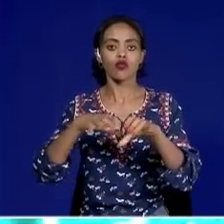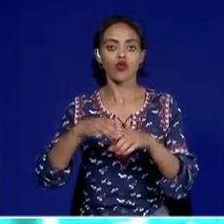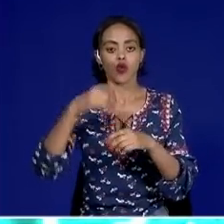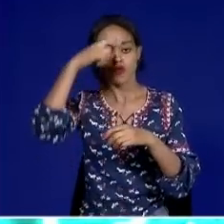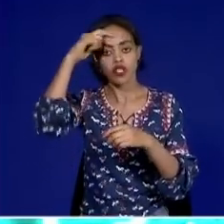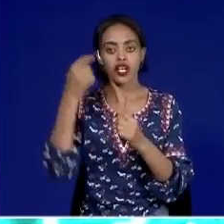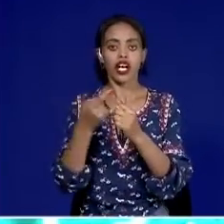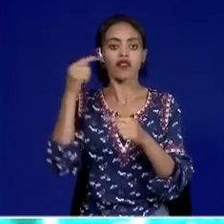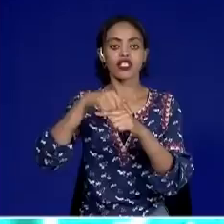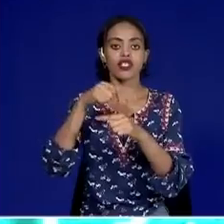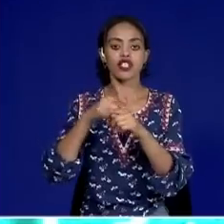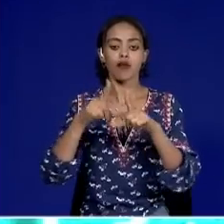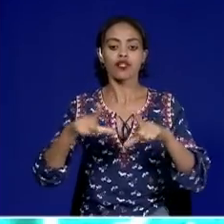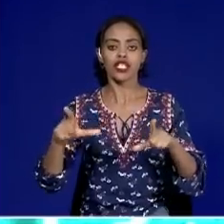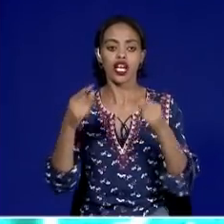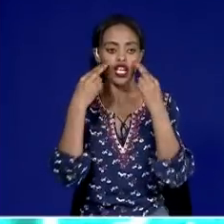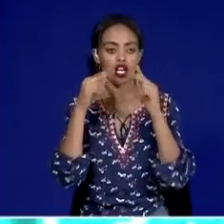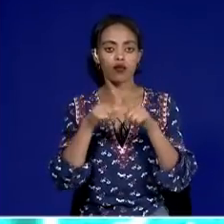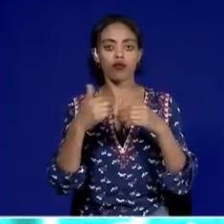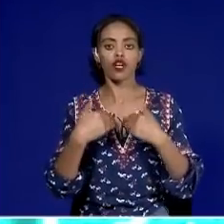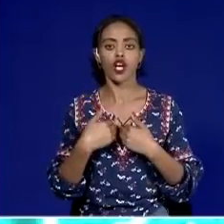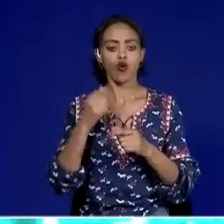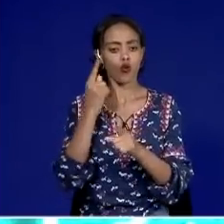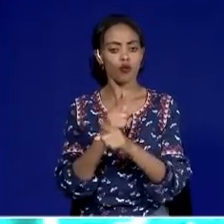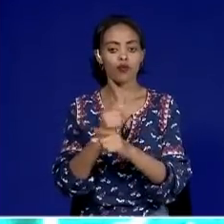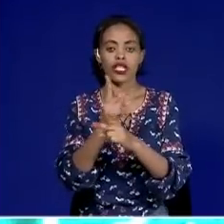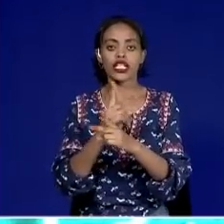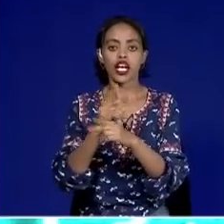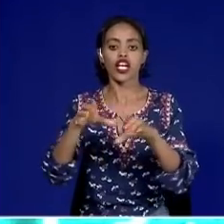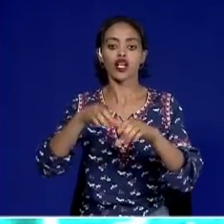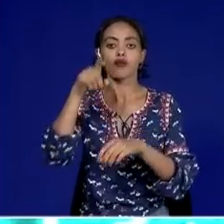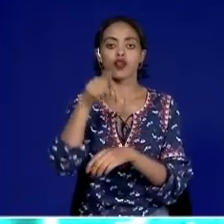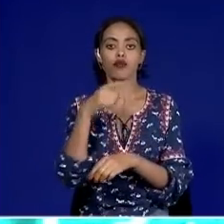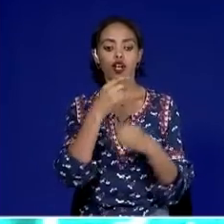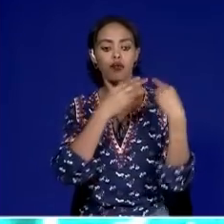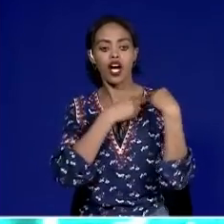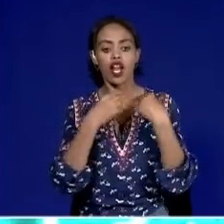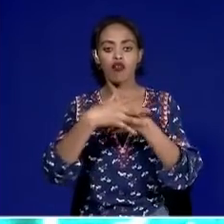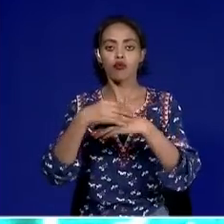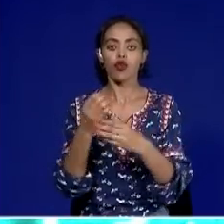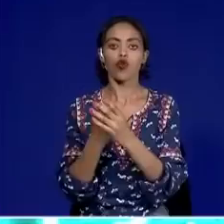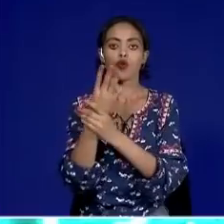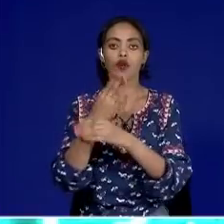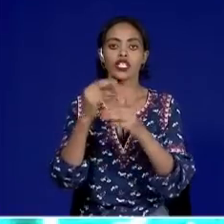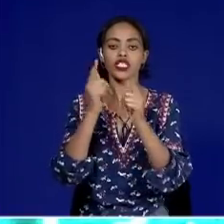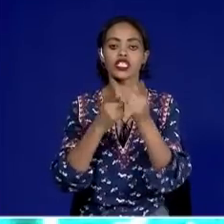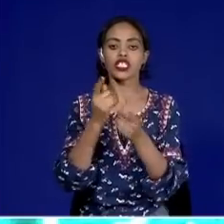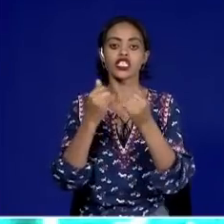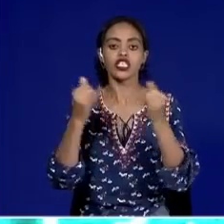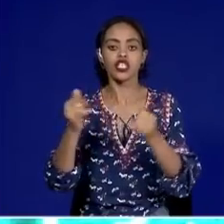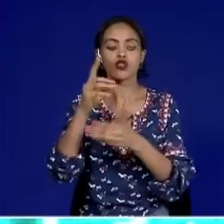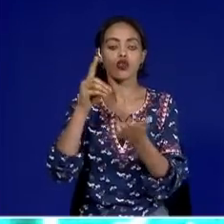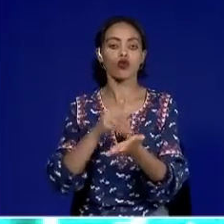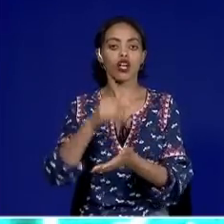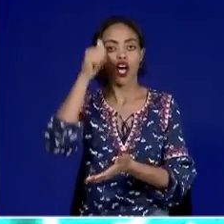ምፃዕሪ ካብ ግዘ ናብ ግዘ ምዝሓል ይረአ ብምህላው ግቡእ ጥንቃቐ ክገብር ይግባእ ኢሎም ሓላፊ ቢሮ ልምዓት ከተማን ንግድን ኢንዳስትሪን ትግራይ ዶክተር